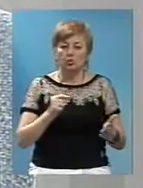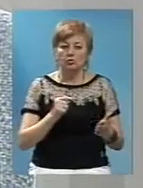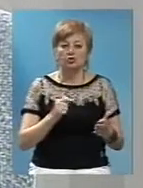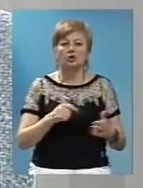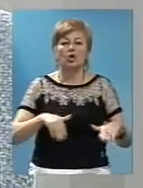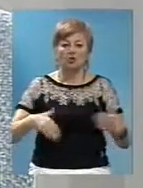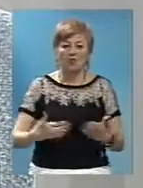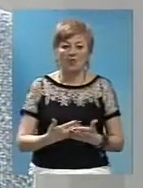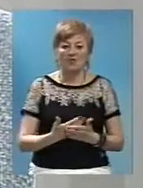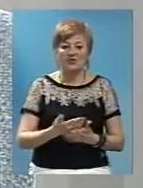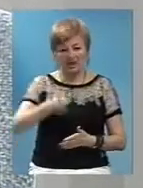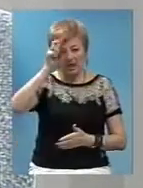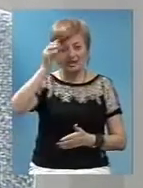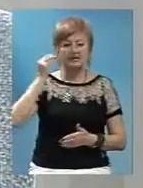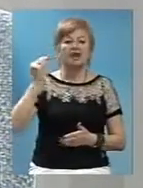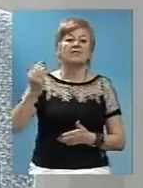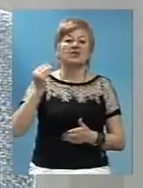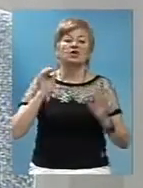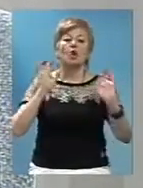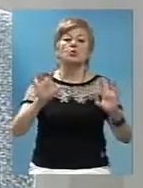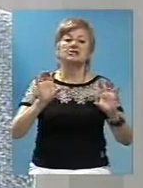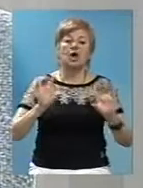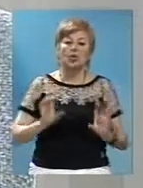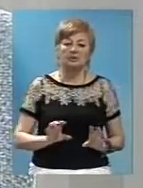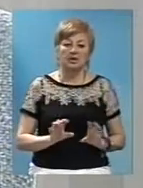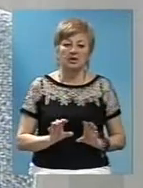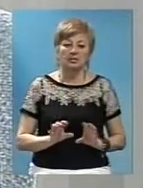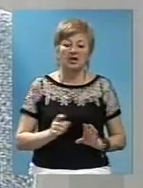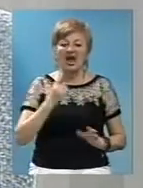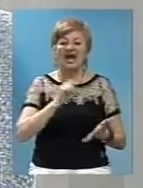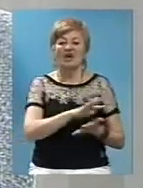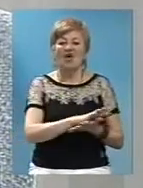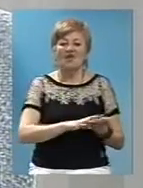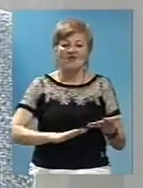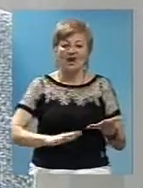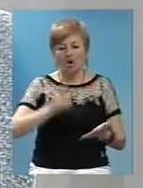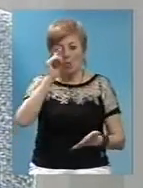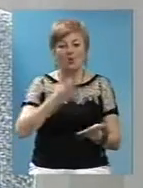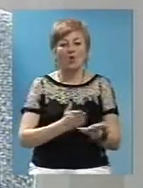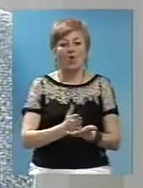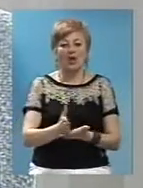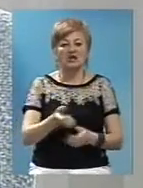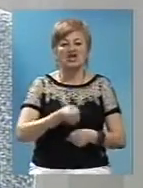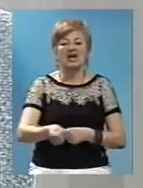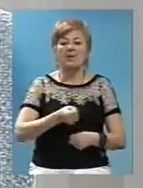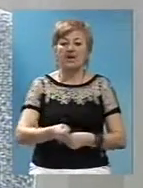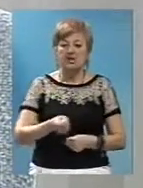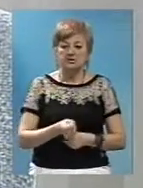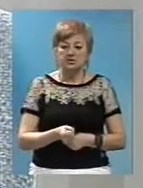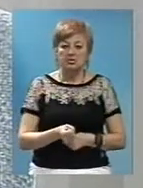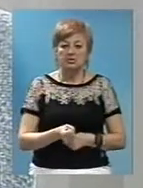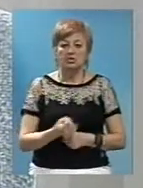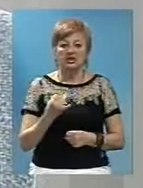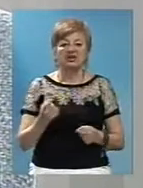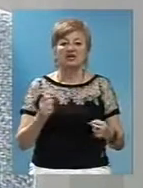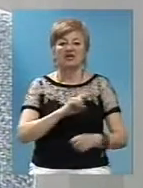легалізації державного узаконення кривавих політичних репресій і